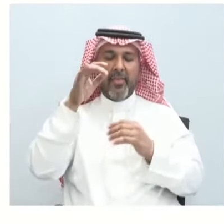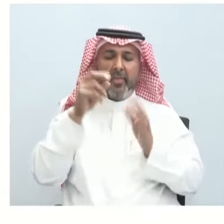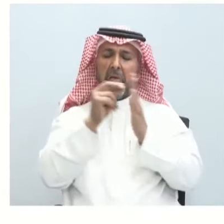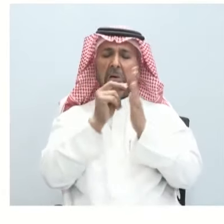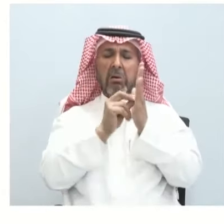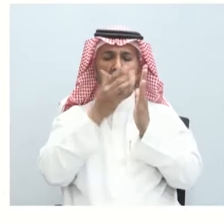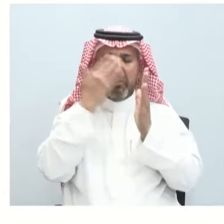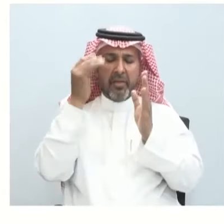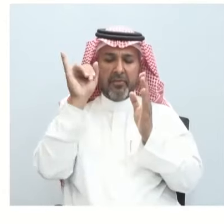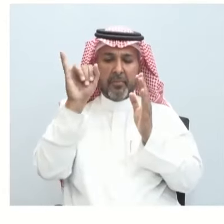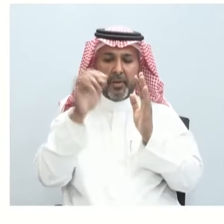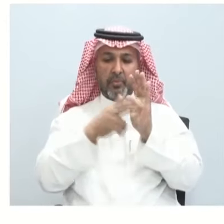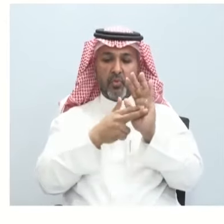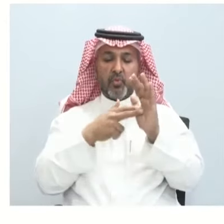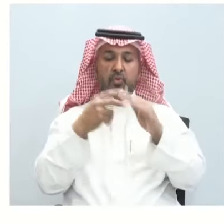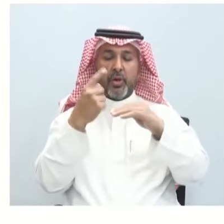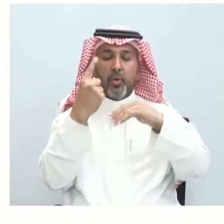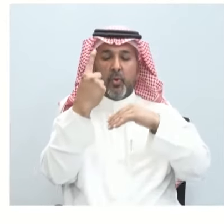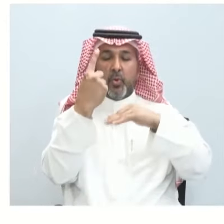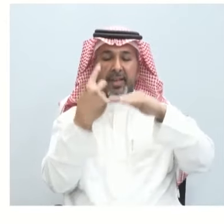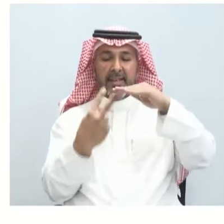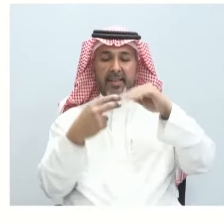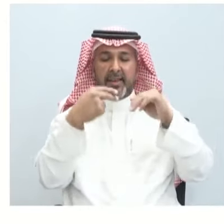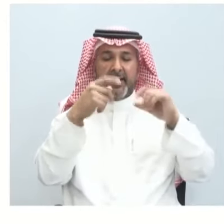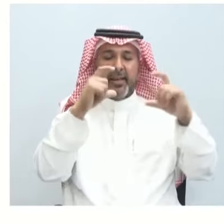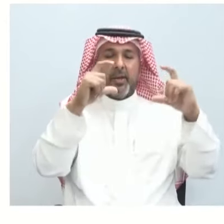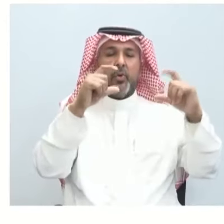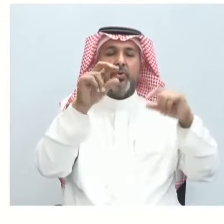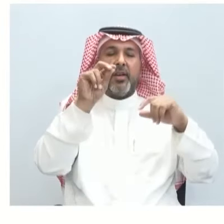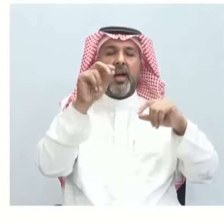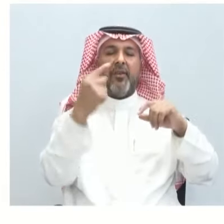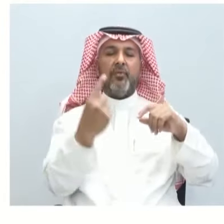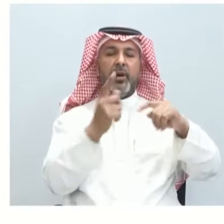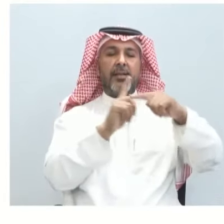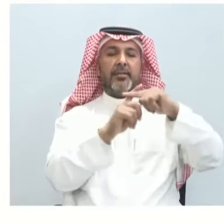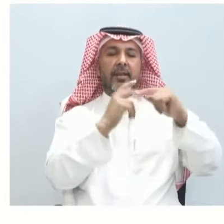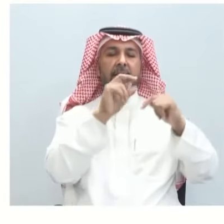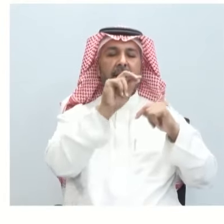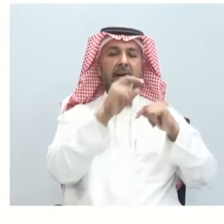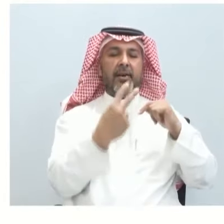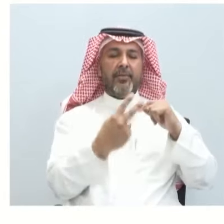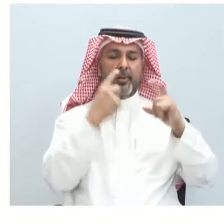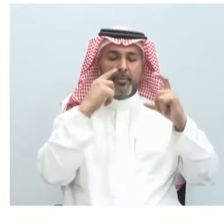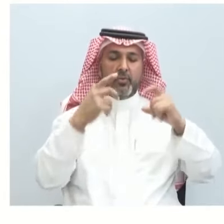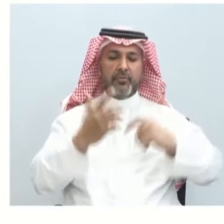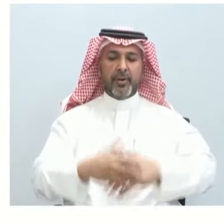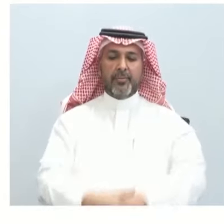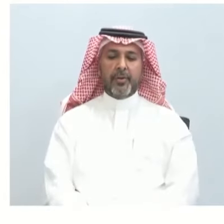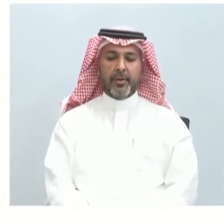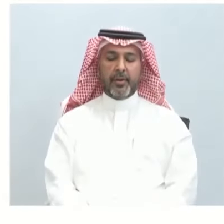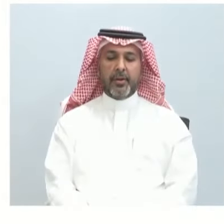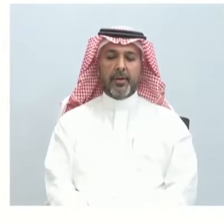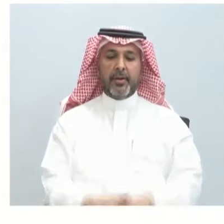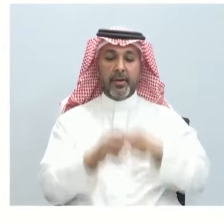او الموجود لديه في السؤال اذا المساحه الارتفاع كما هو موضح في الرسم يساوي هاء كرمز لكن